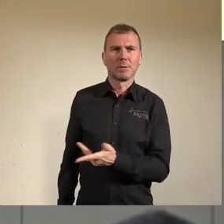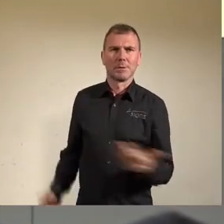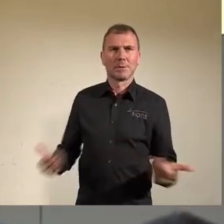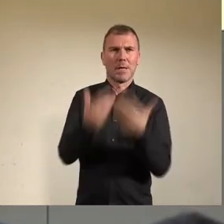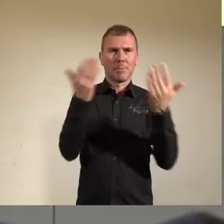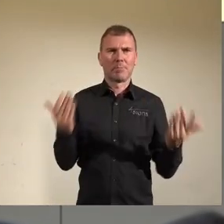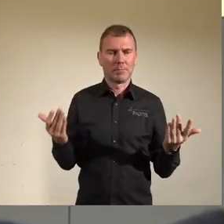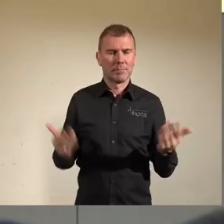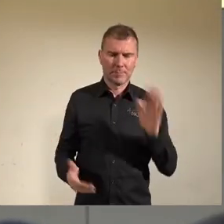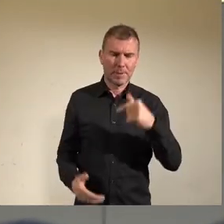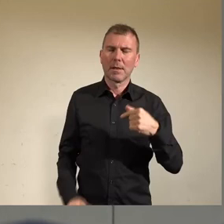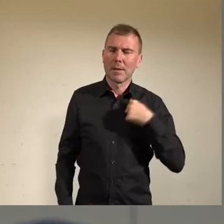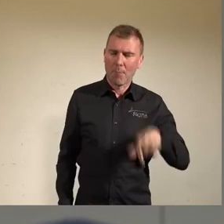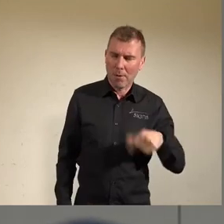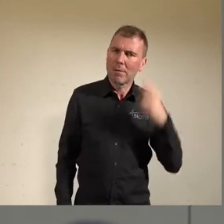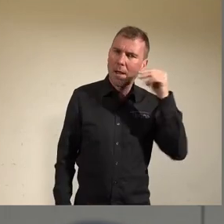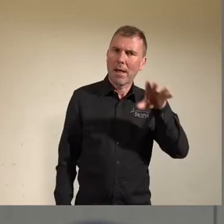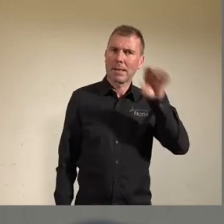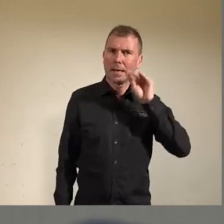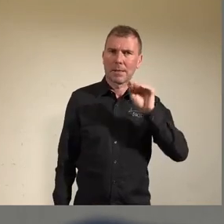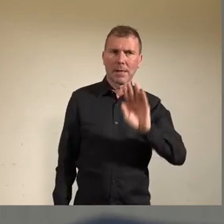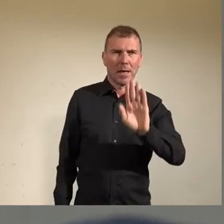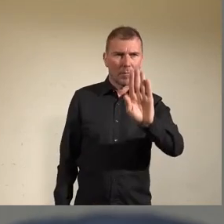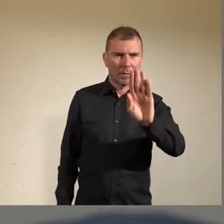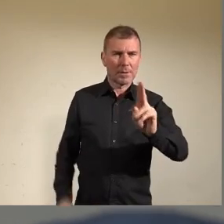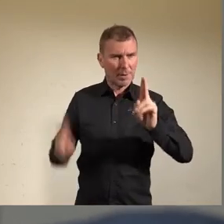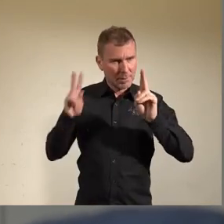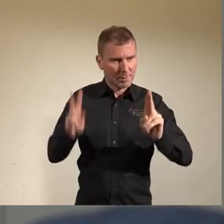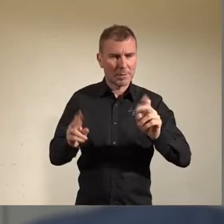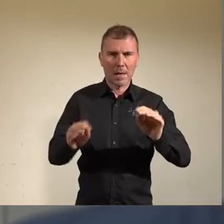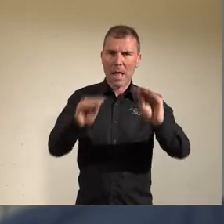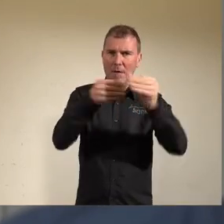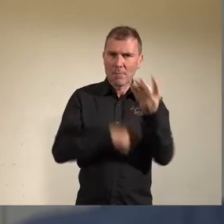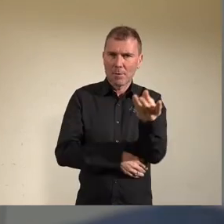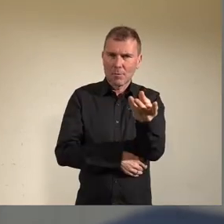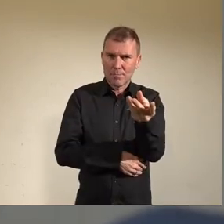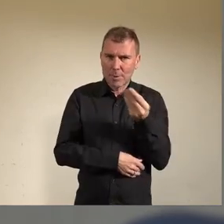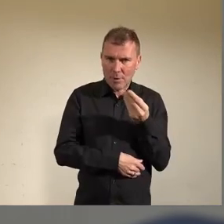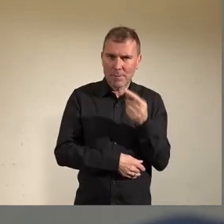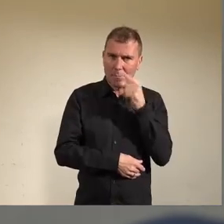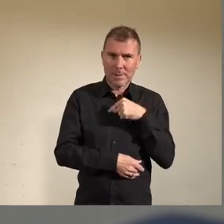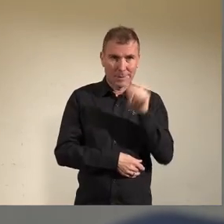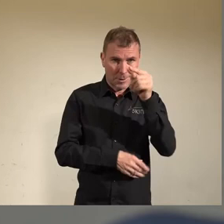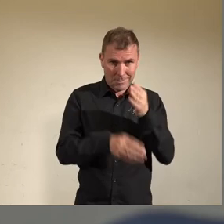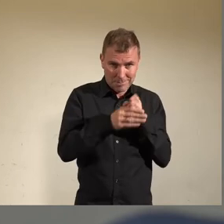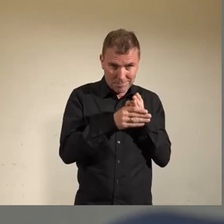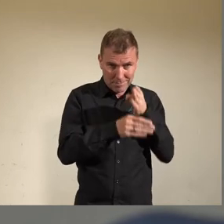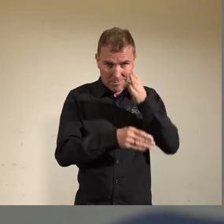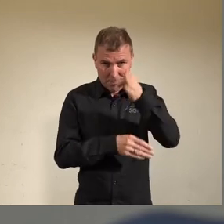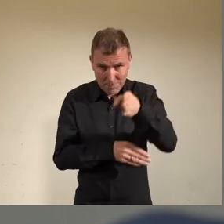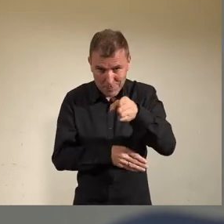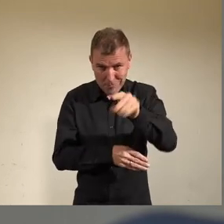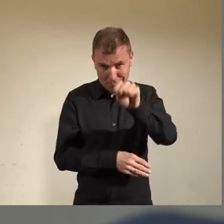habe gelernt, dass man von Ihnen dann eine Auskunft bekommt, wenn man zu Ihnen geht